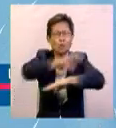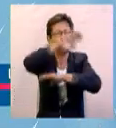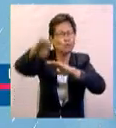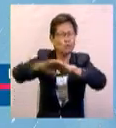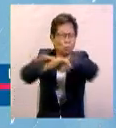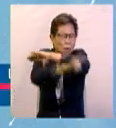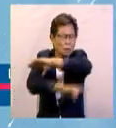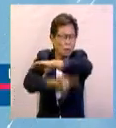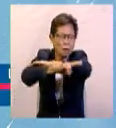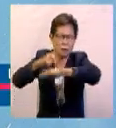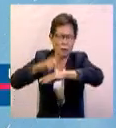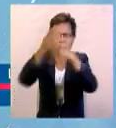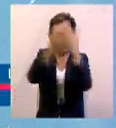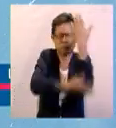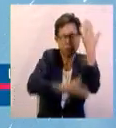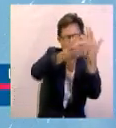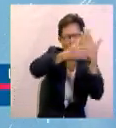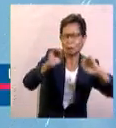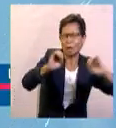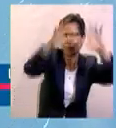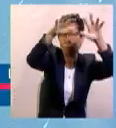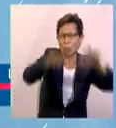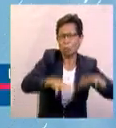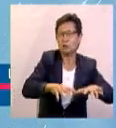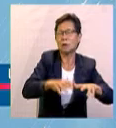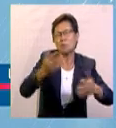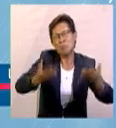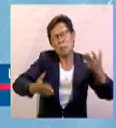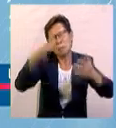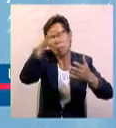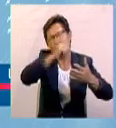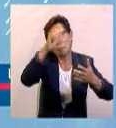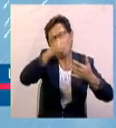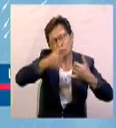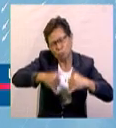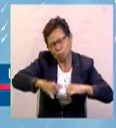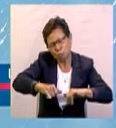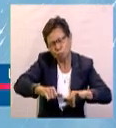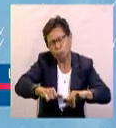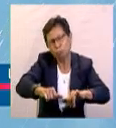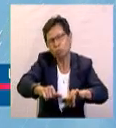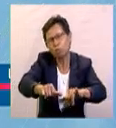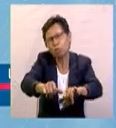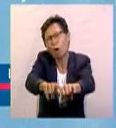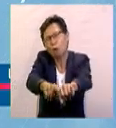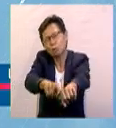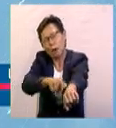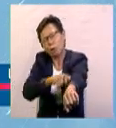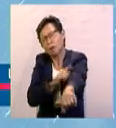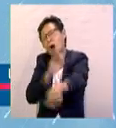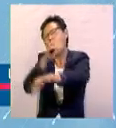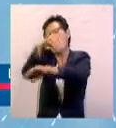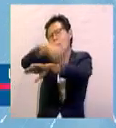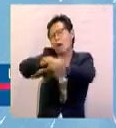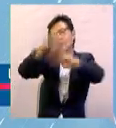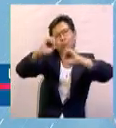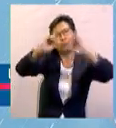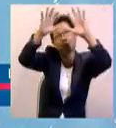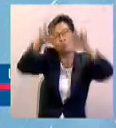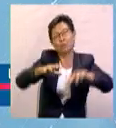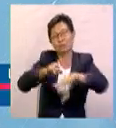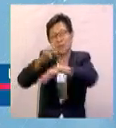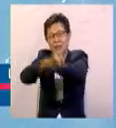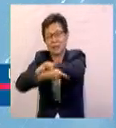kesemua negeri di semenanjung Malaysia yang dijangka akan berterusan untuk sepanjang malam ini. Manakala di